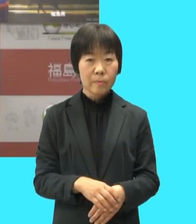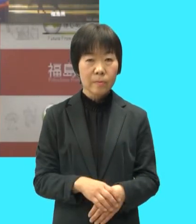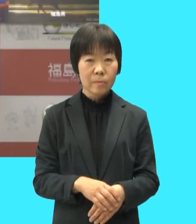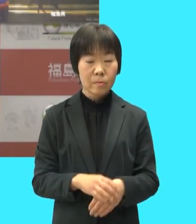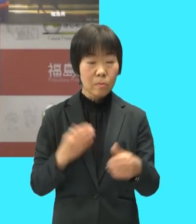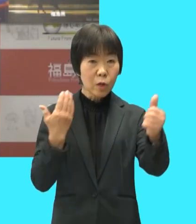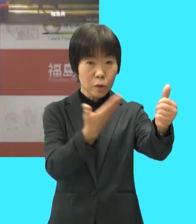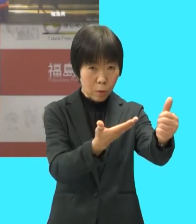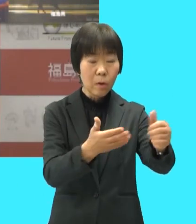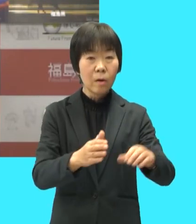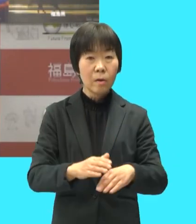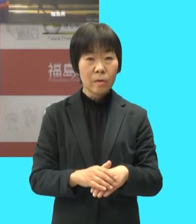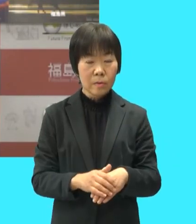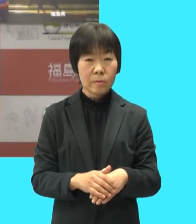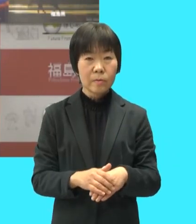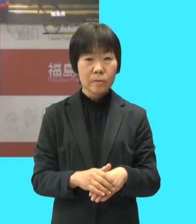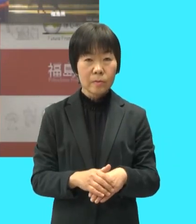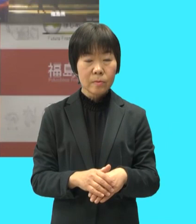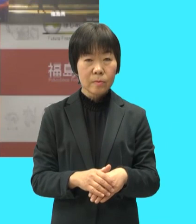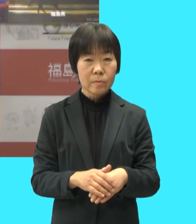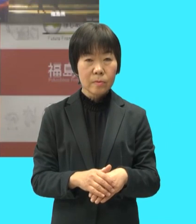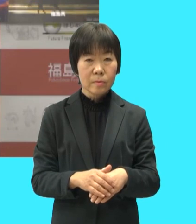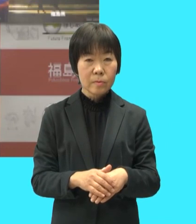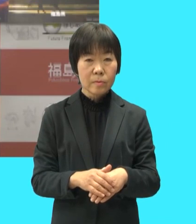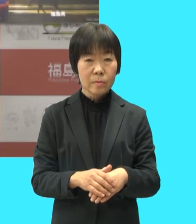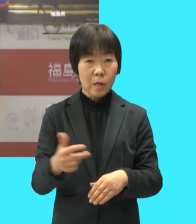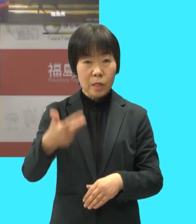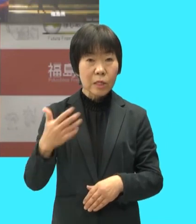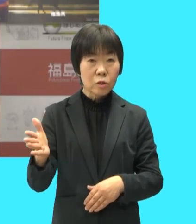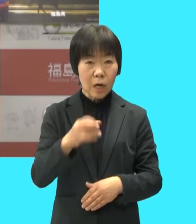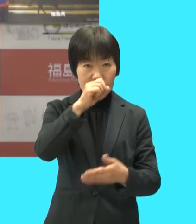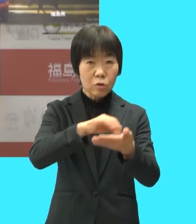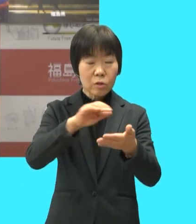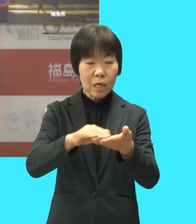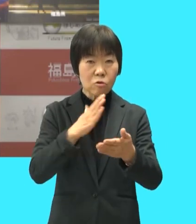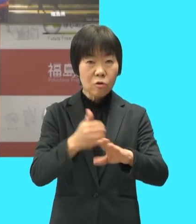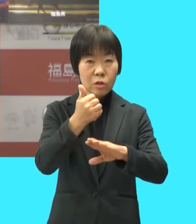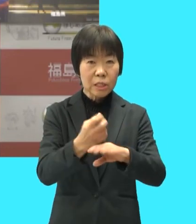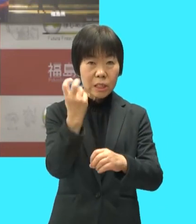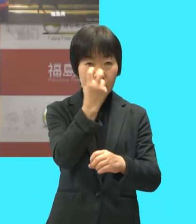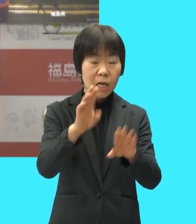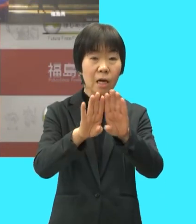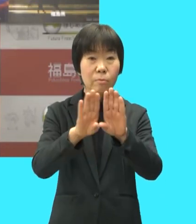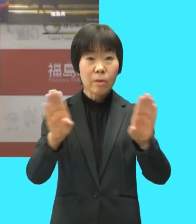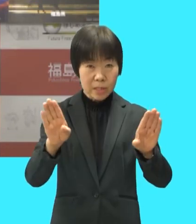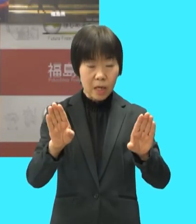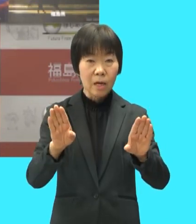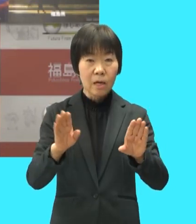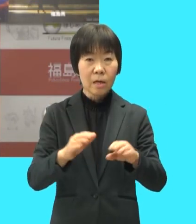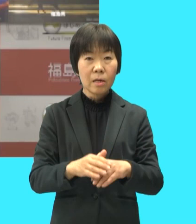すみません、もう一点、ちょっとまた別の話なんですけれども、先週からの予算の知事査定も始まりまして、